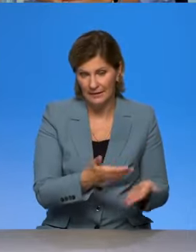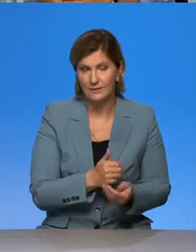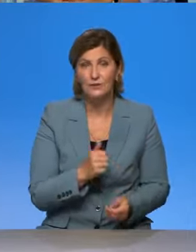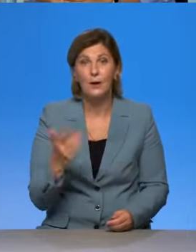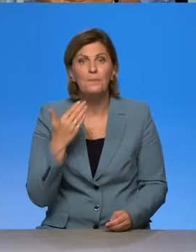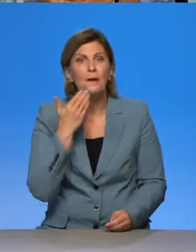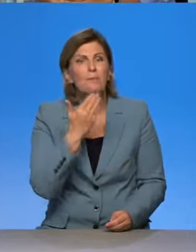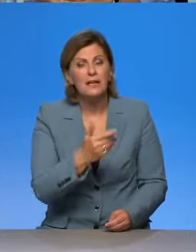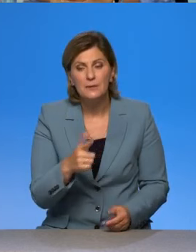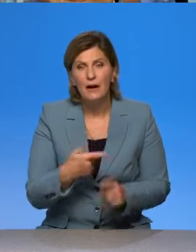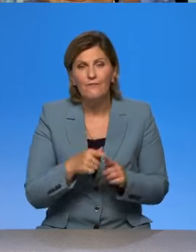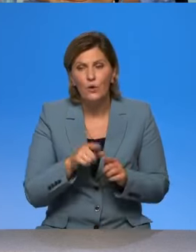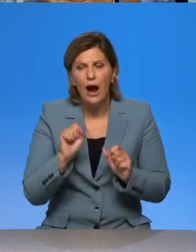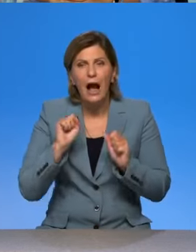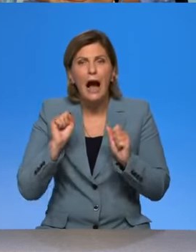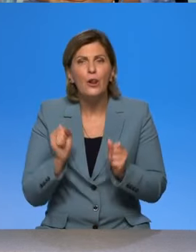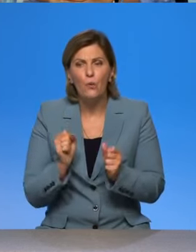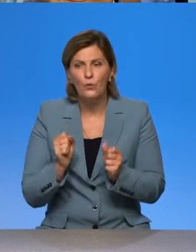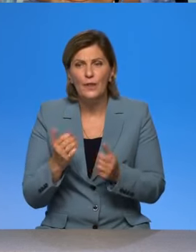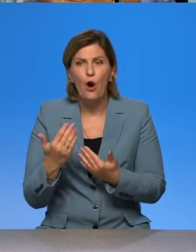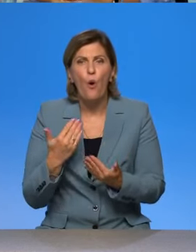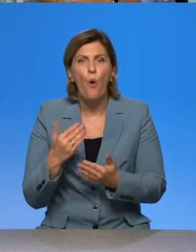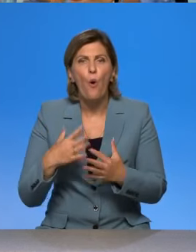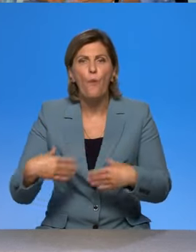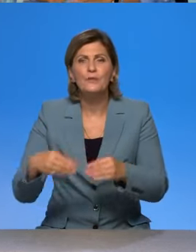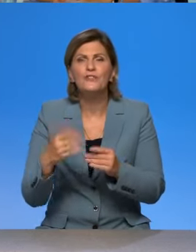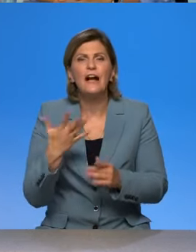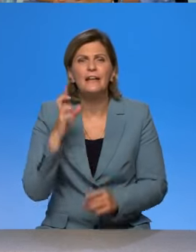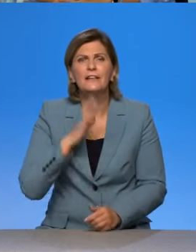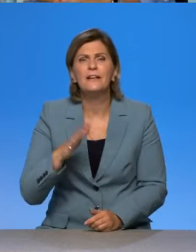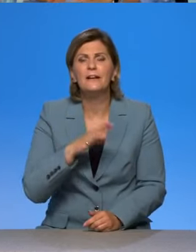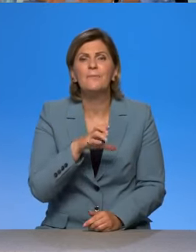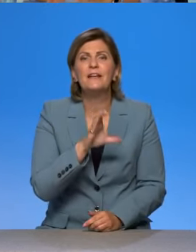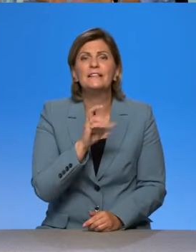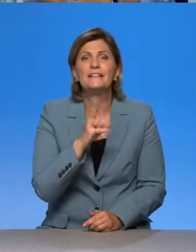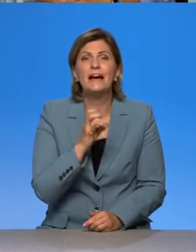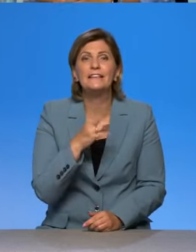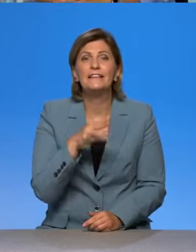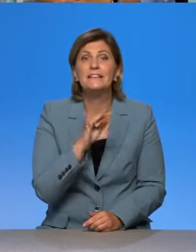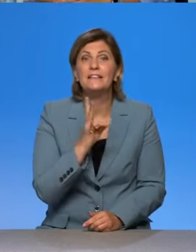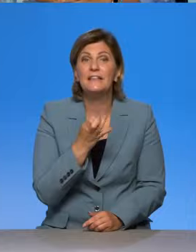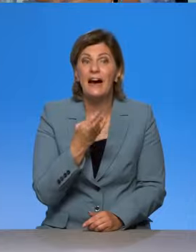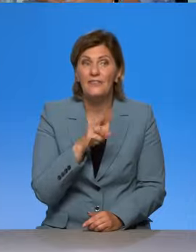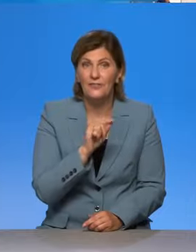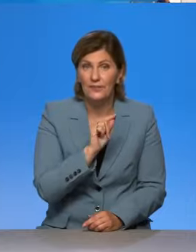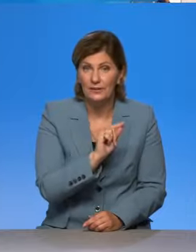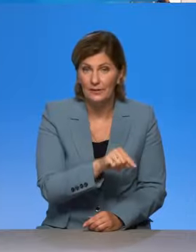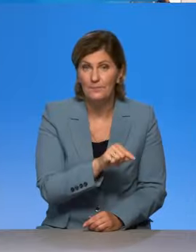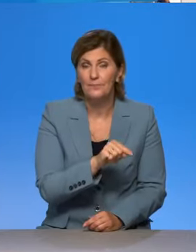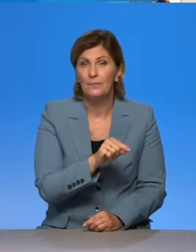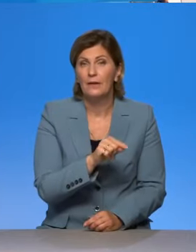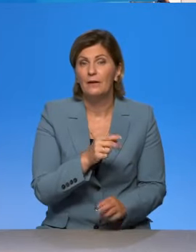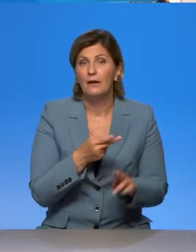это прежде всего какие страны? Это, скорее всего, Скандинавия, где все очень хорошо функционирует. Это, в